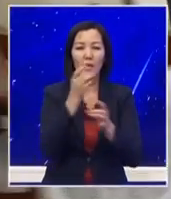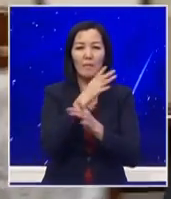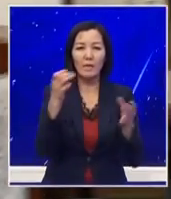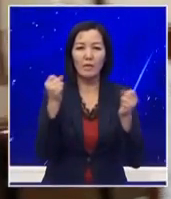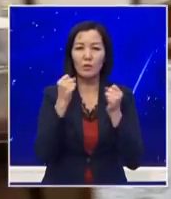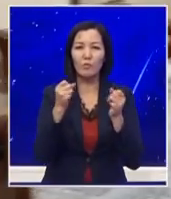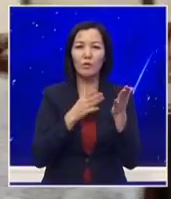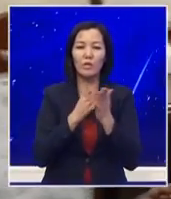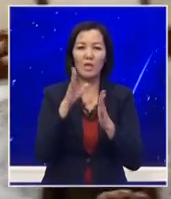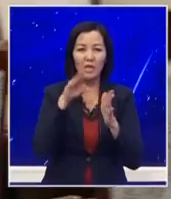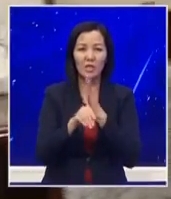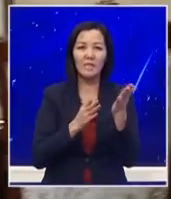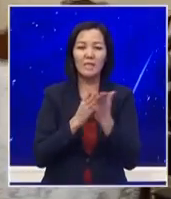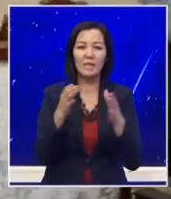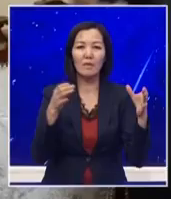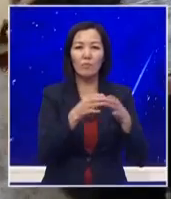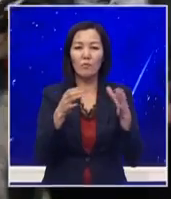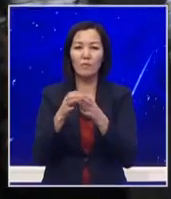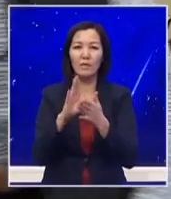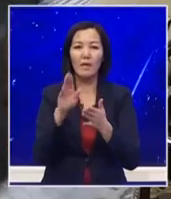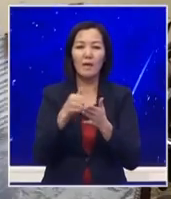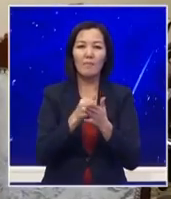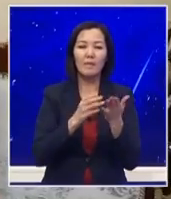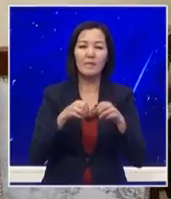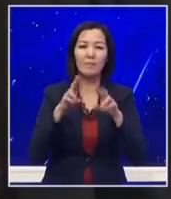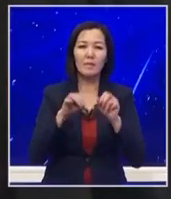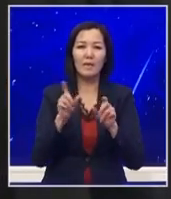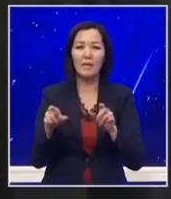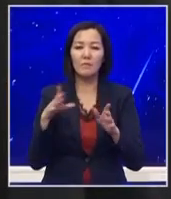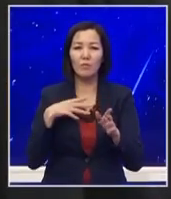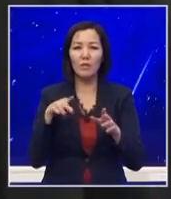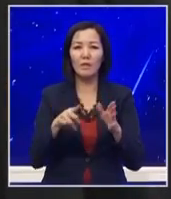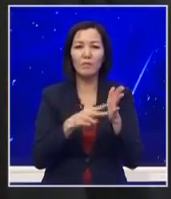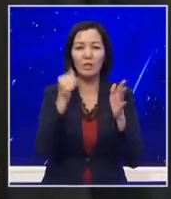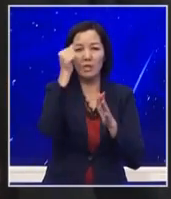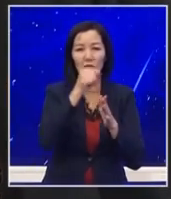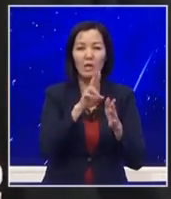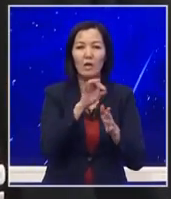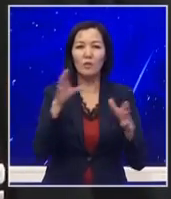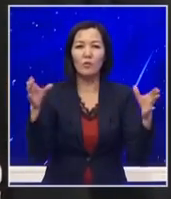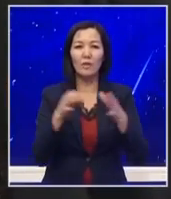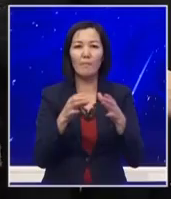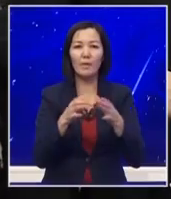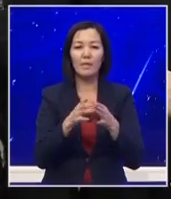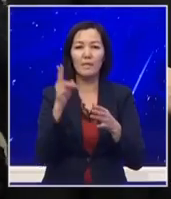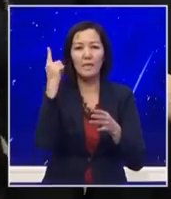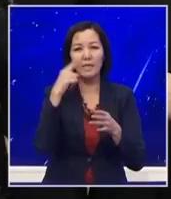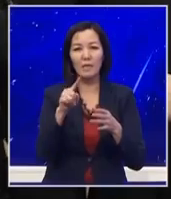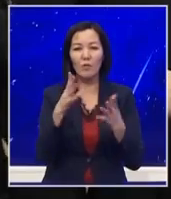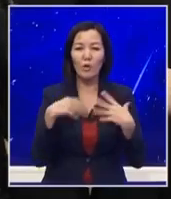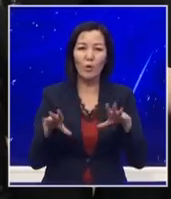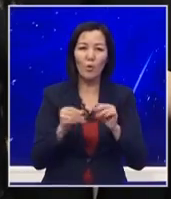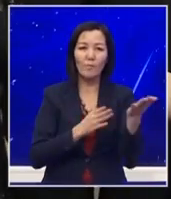мәдениет, спорт және ішкі саясат бөлімдерінде бас маман болды. 2007 жылдан Нұр Отан партиясында